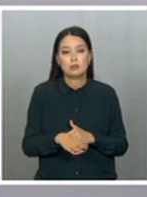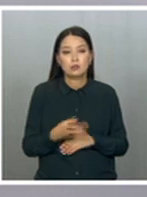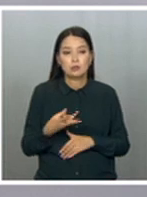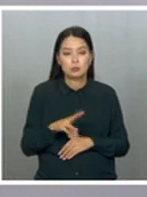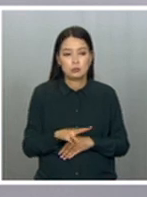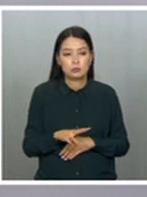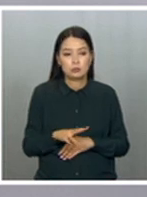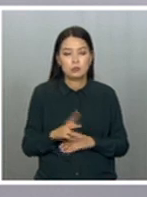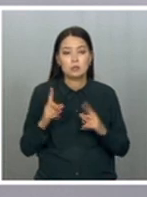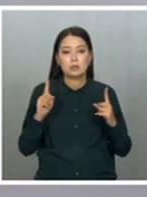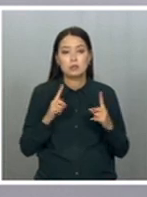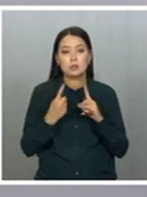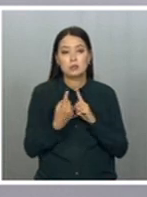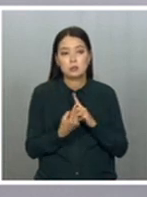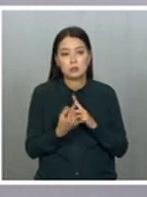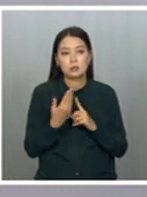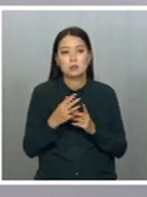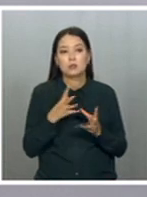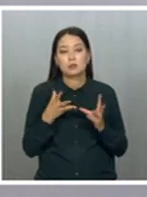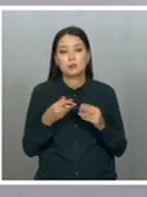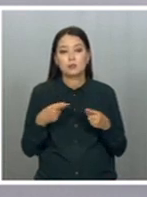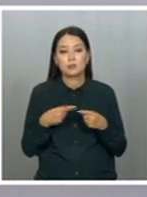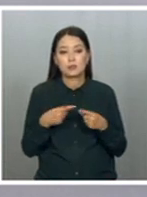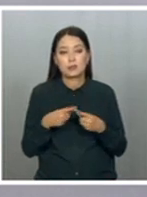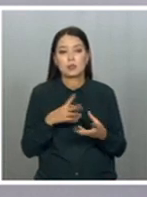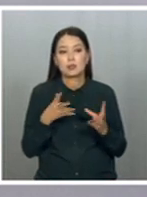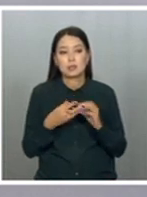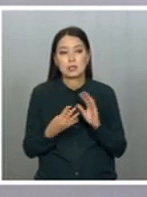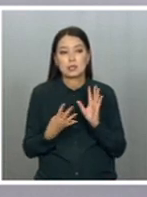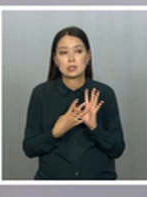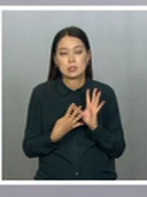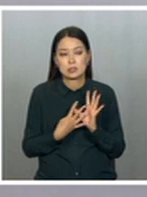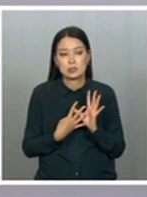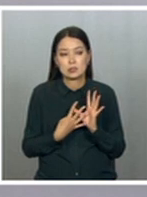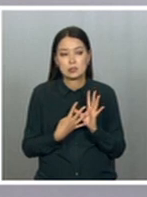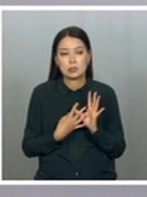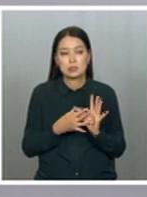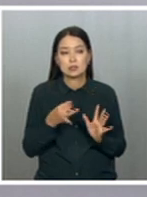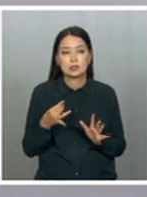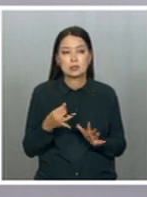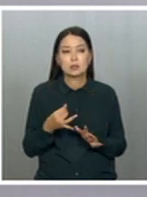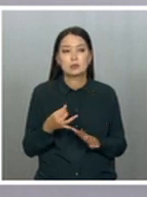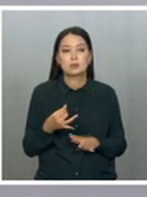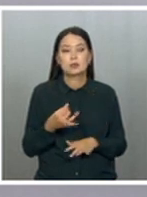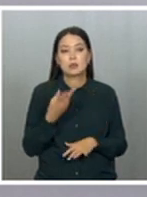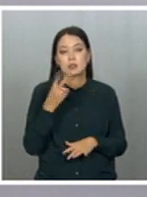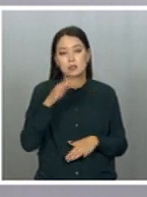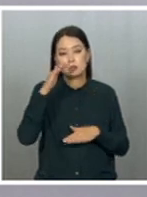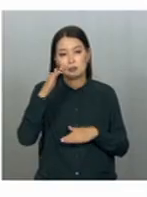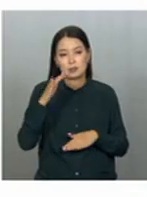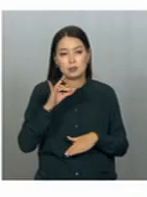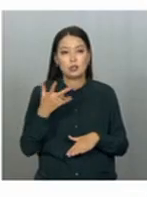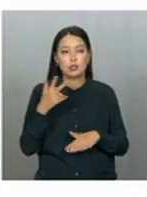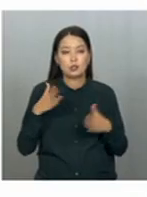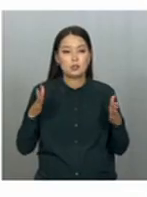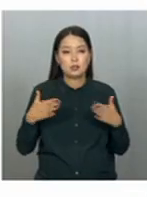3 қабырғасы және 3 бүйір қыры. Сонда 9 қыры болады. Және 2 табаны бар, 3